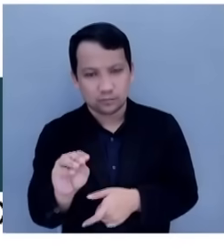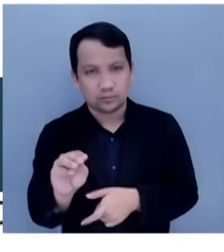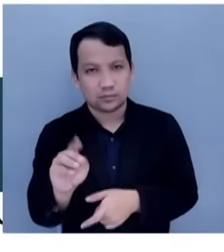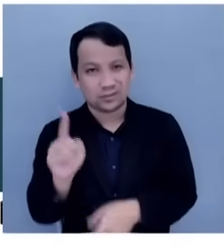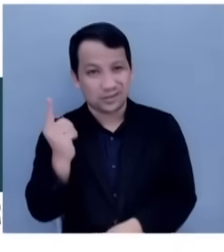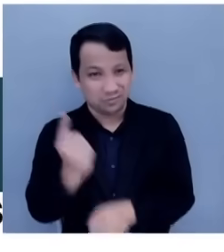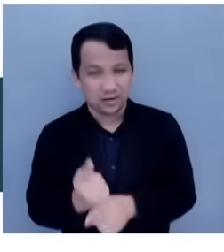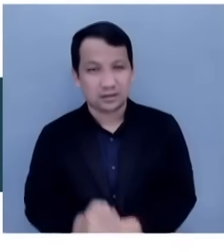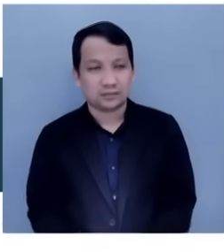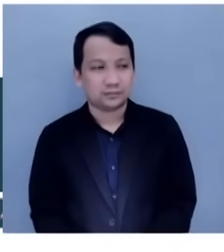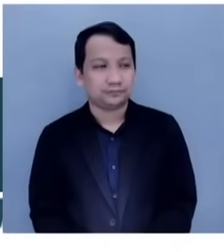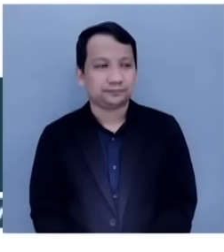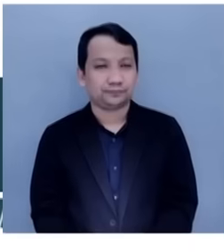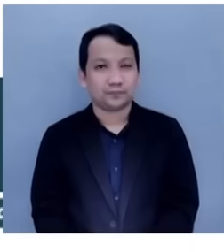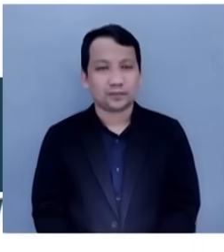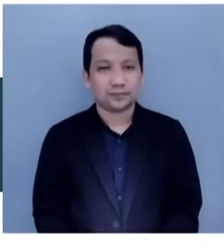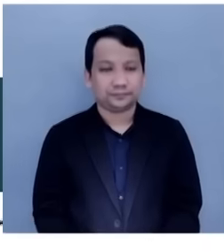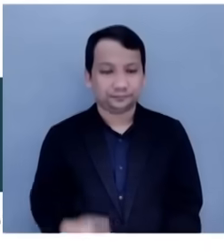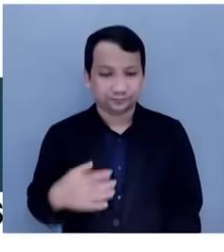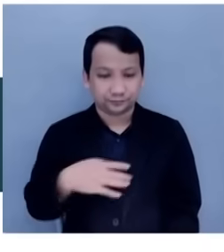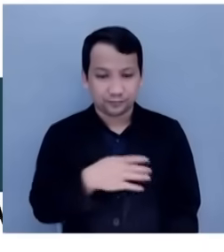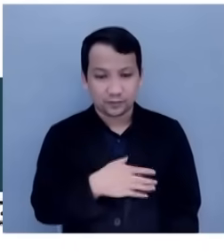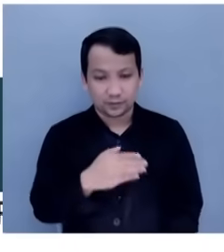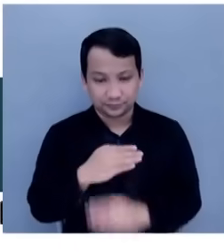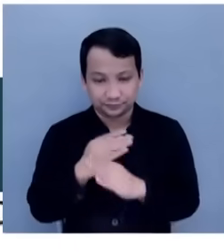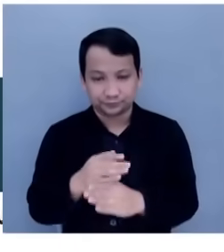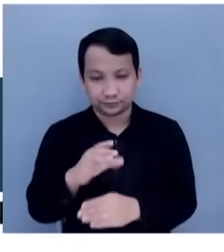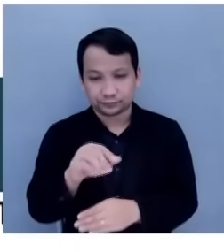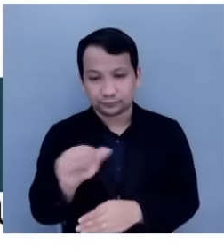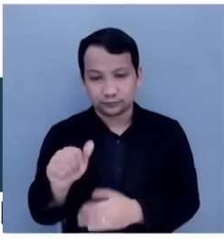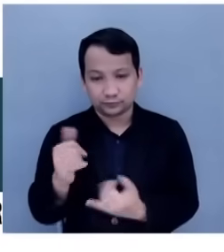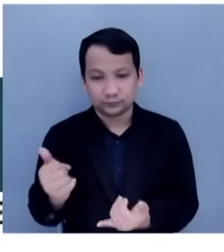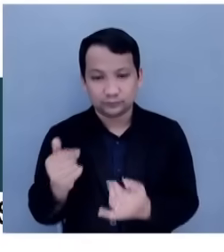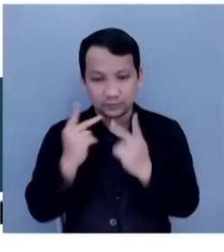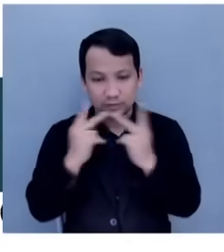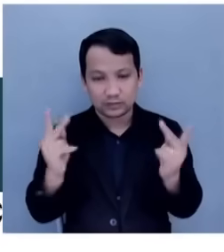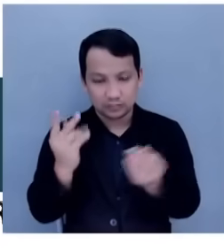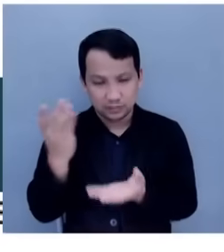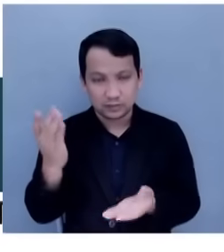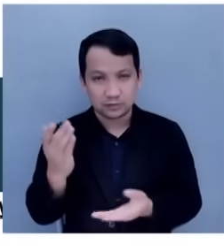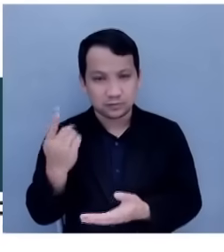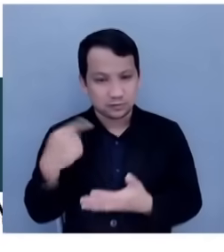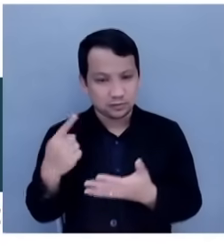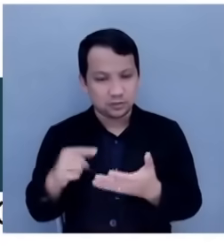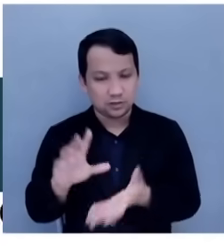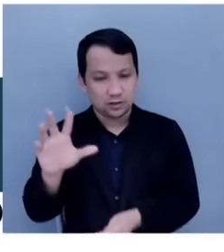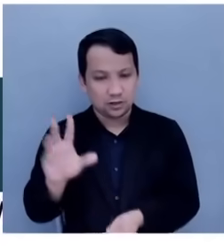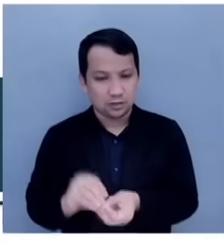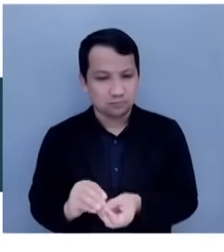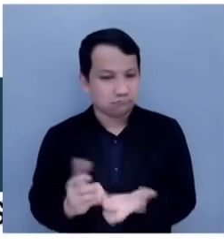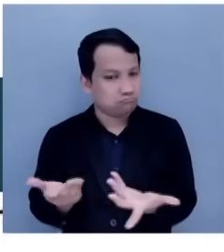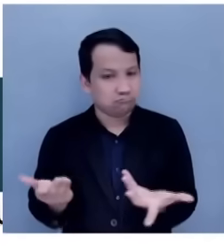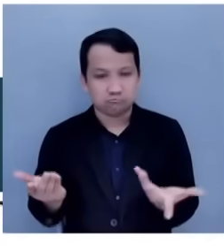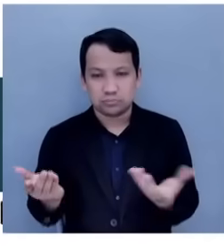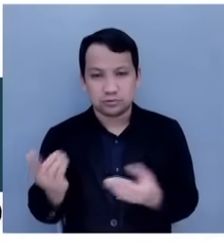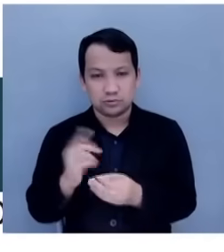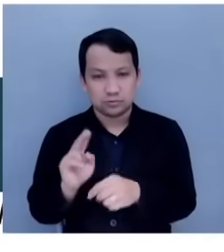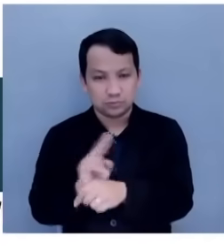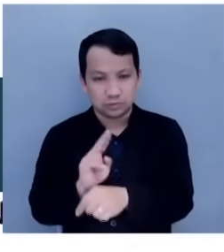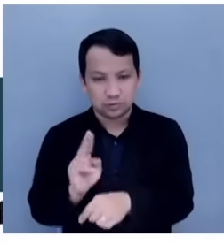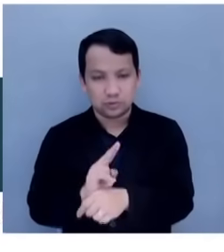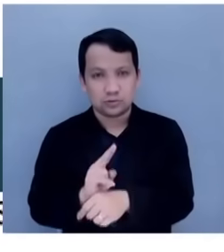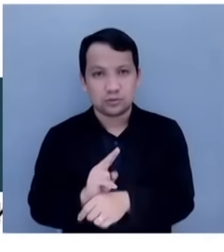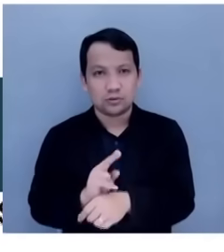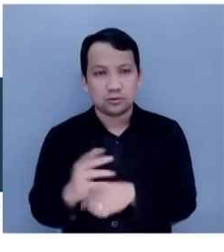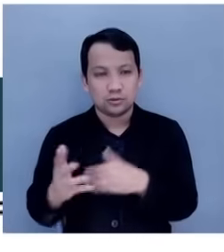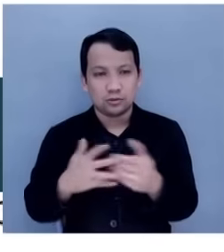Is there anything, Congresswoman, that prevents the COA now to publish its findings on the use, whether